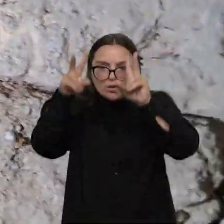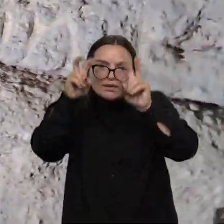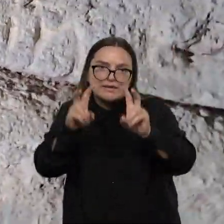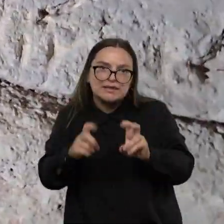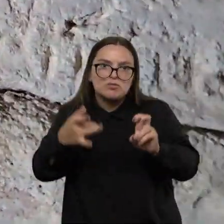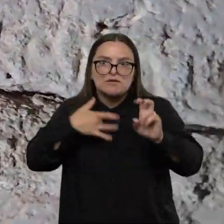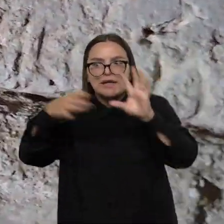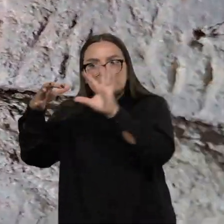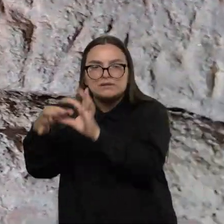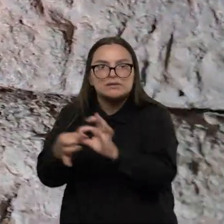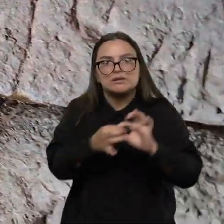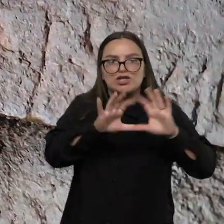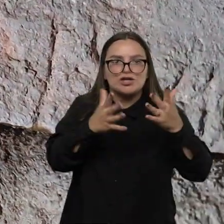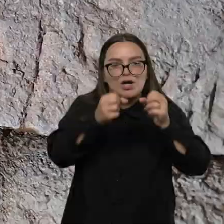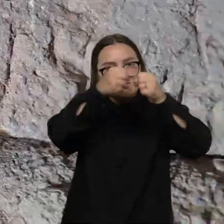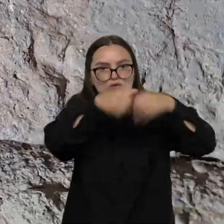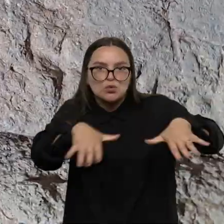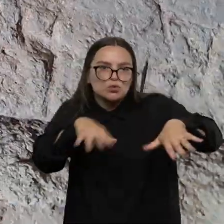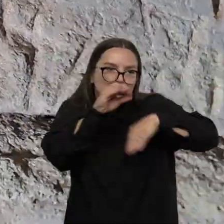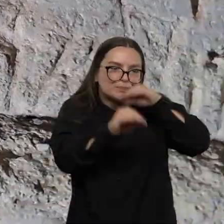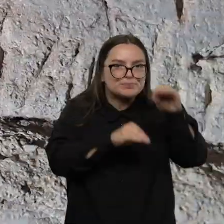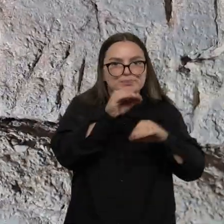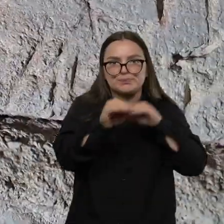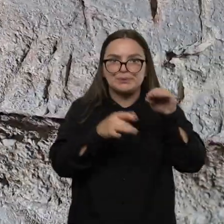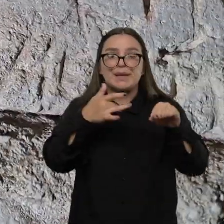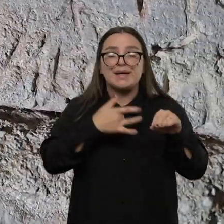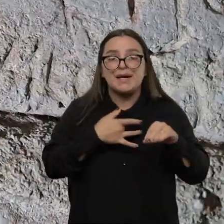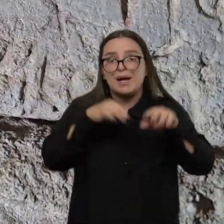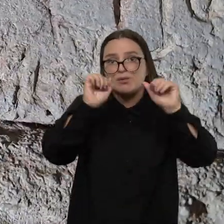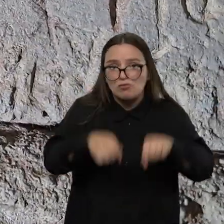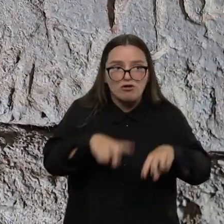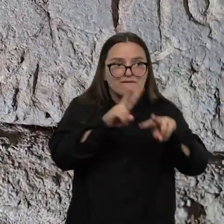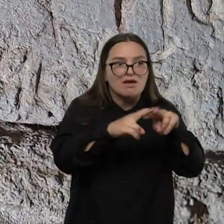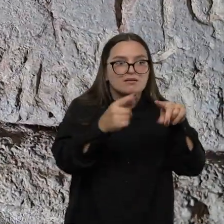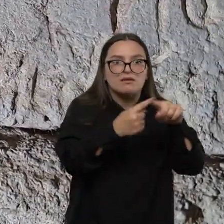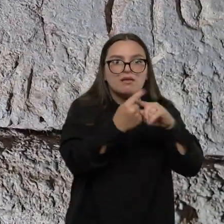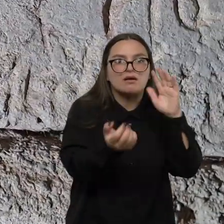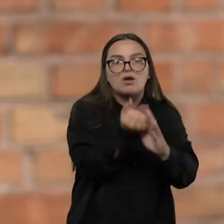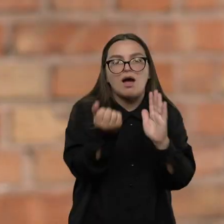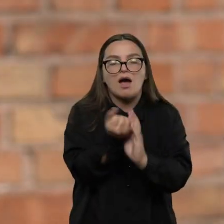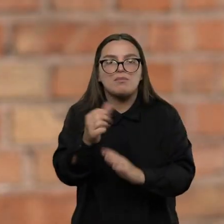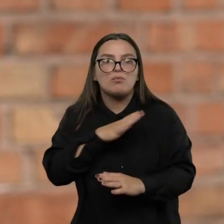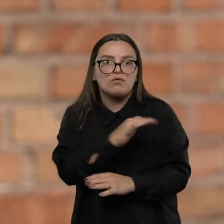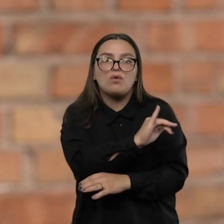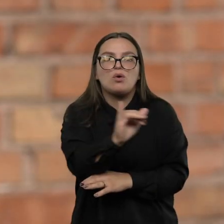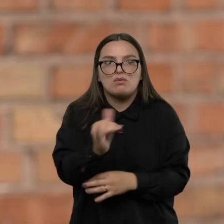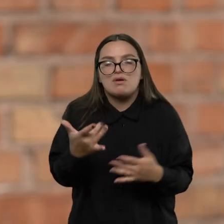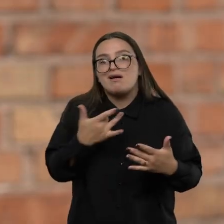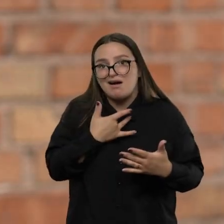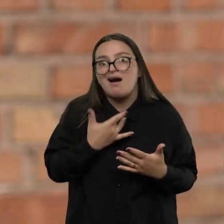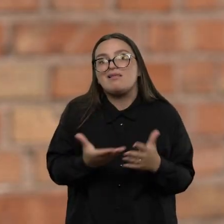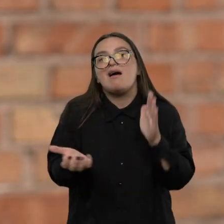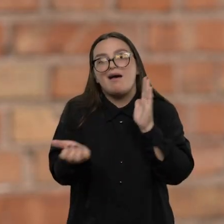archeologinius tyrimus, kažkokią schemą, struktūrą sulipdyti iš radimo vietų ar ne iš radimviečių, tarkim,